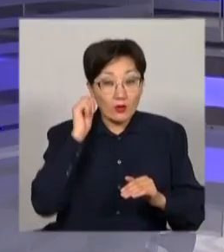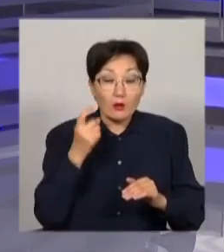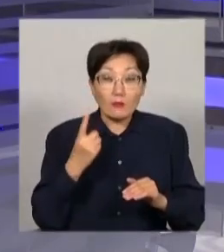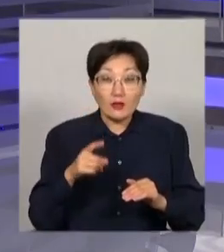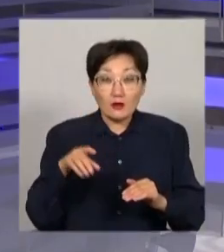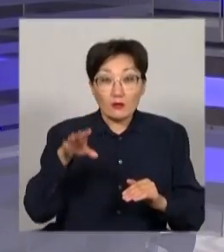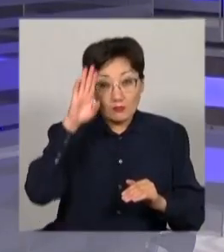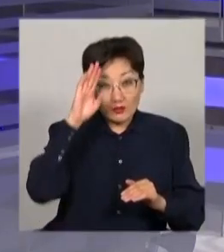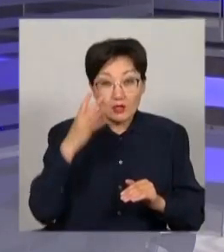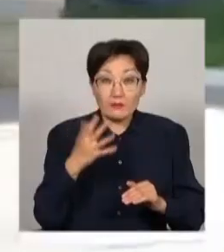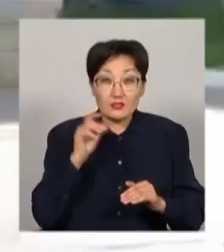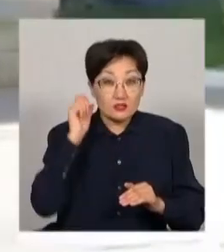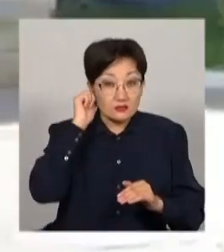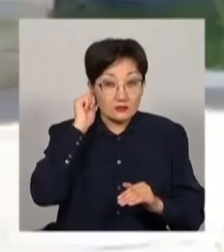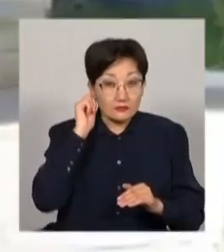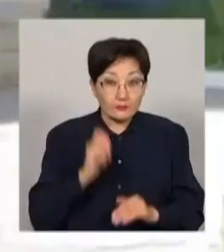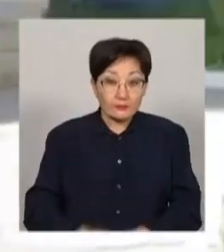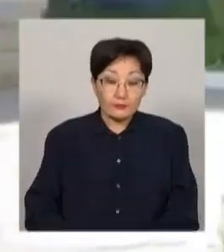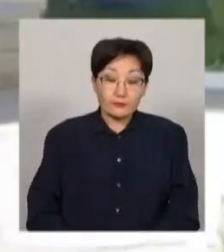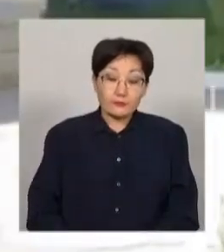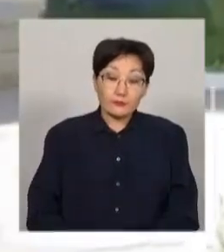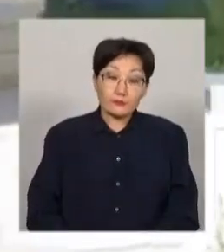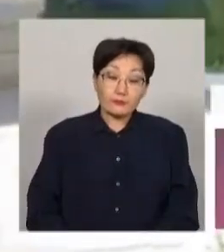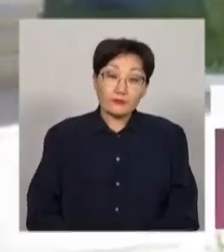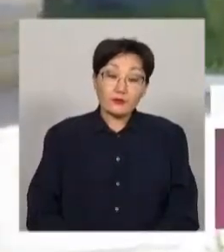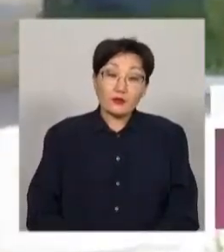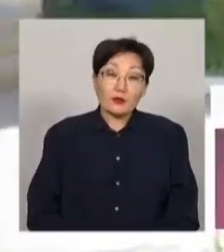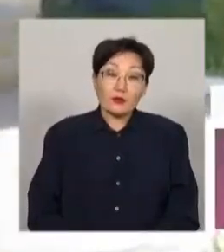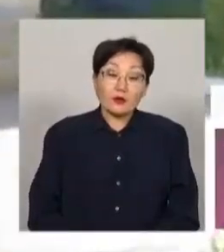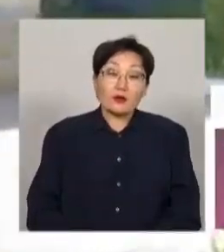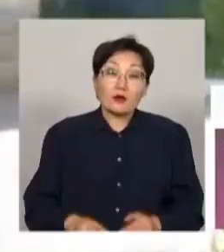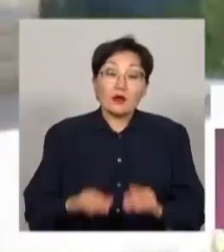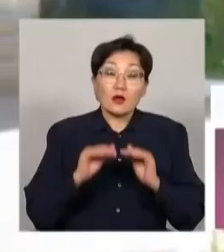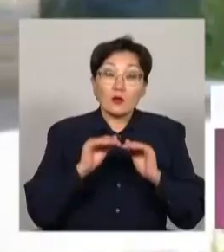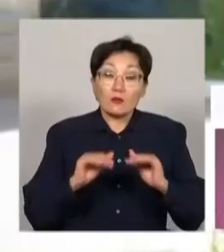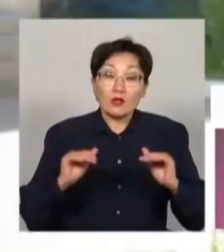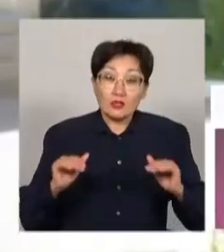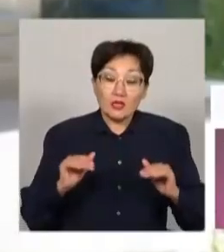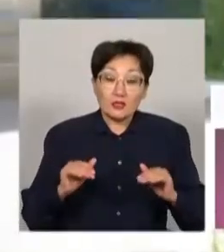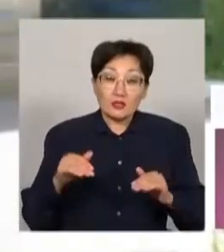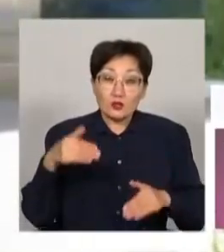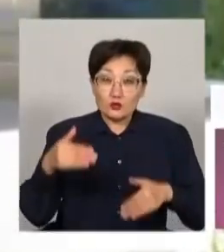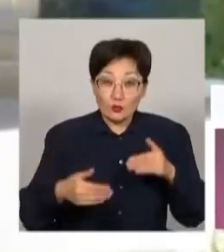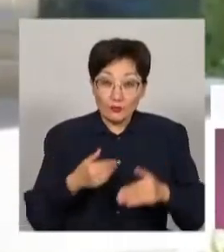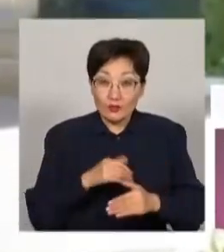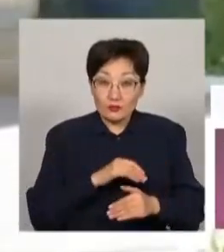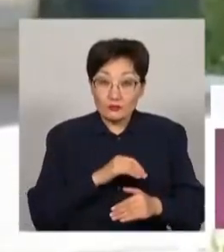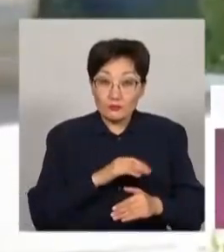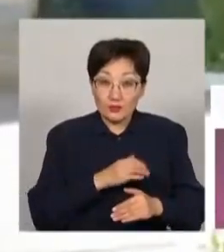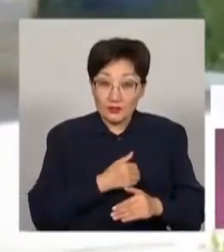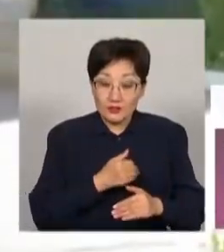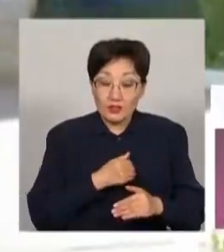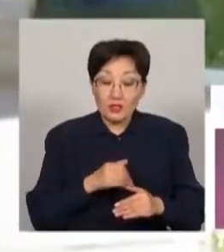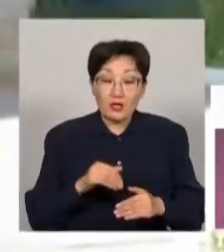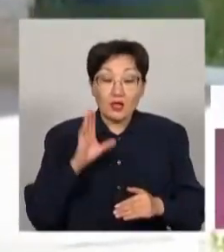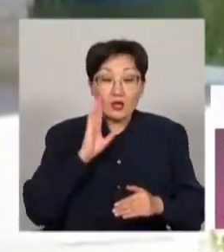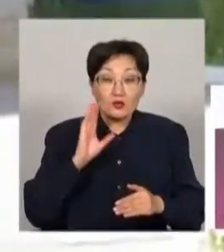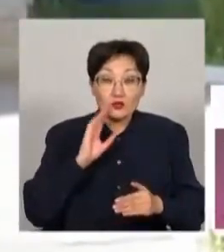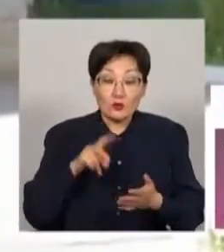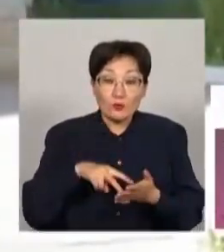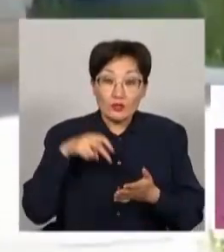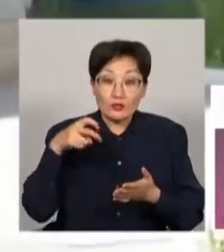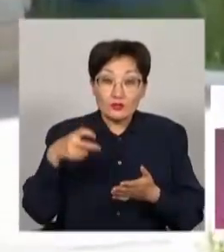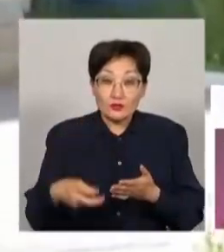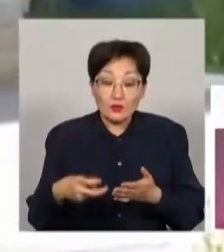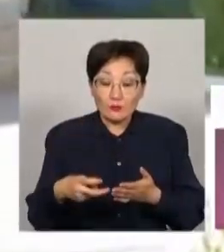дейді. Оның бірі суға шомылмақшы болып шешім қабылдап, суға секіріп, суға бата бастаған көріп,